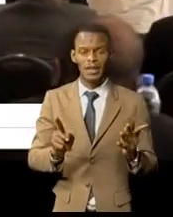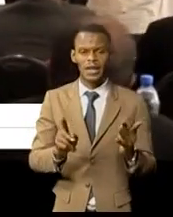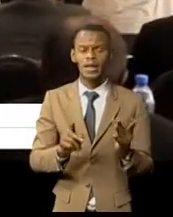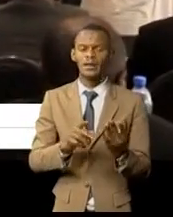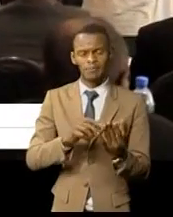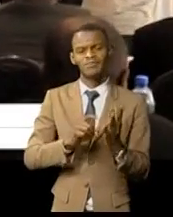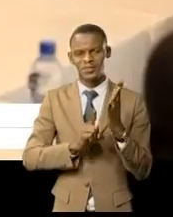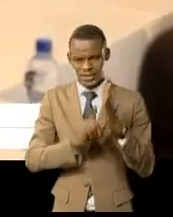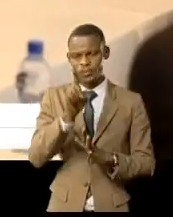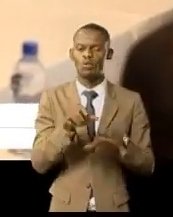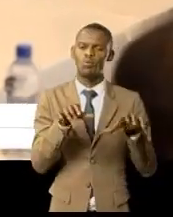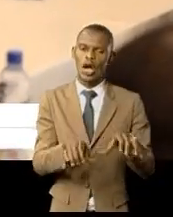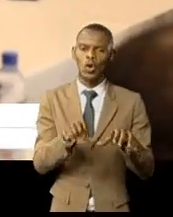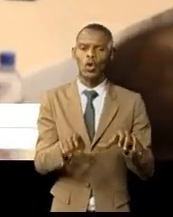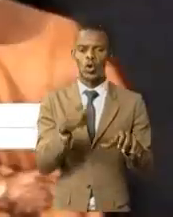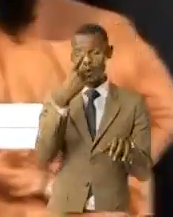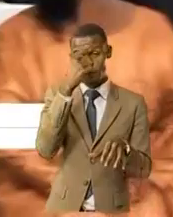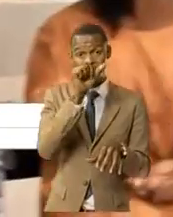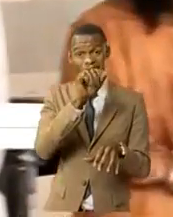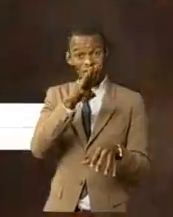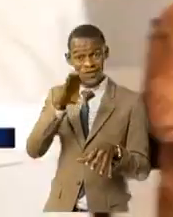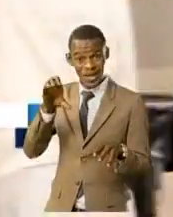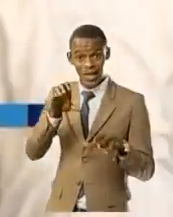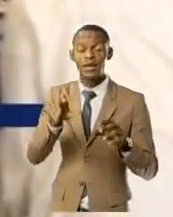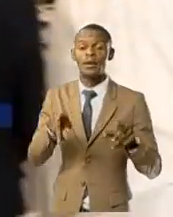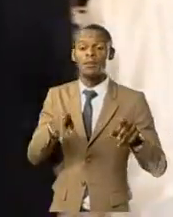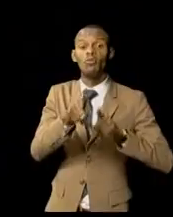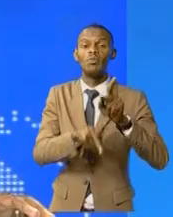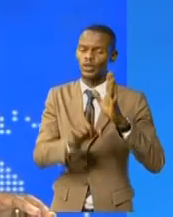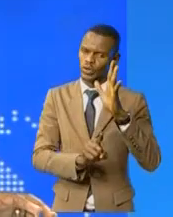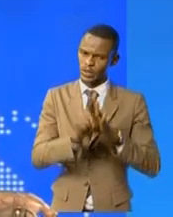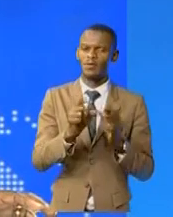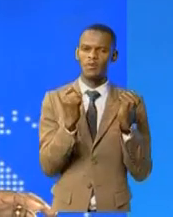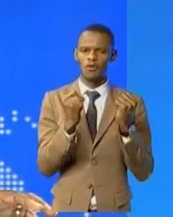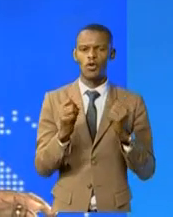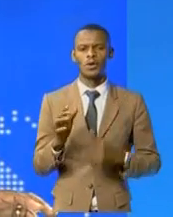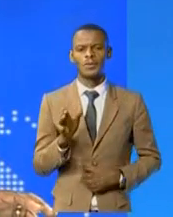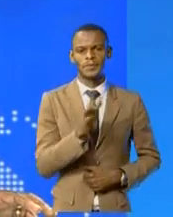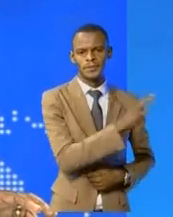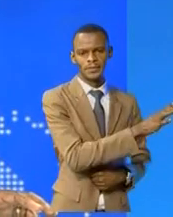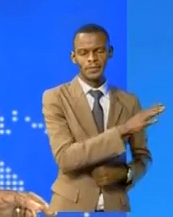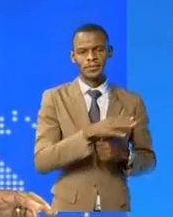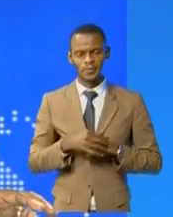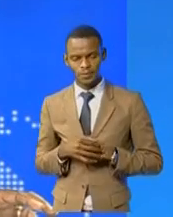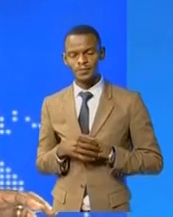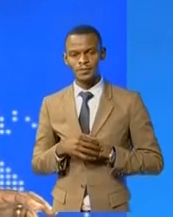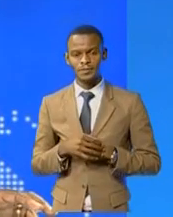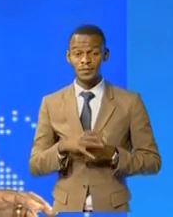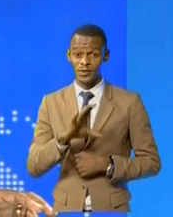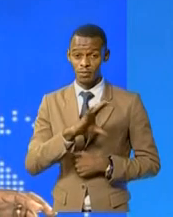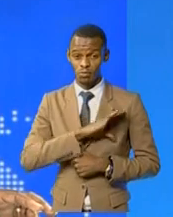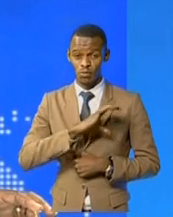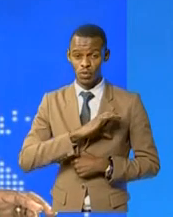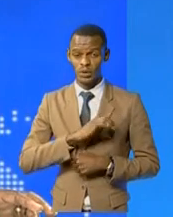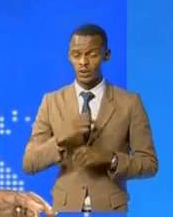de l'alphabétisation pour une société plus instruite et durable. Joli coup de filet de la police